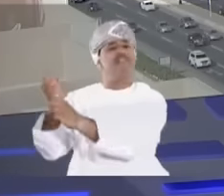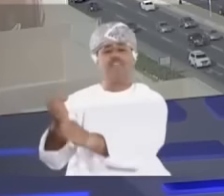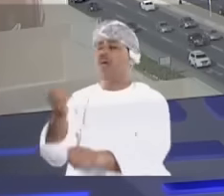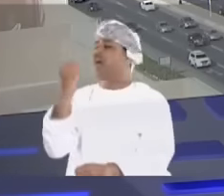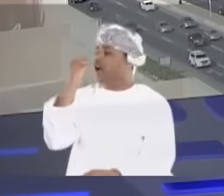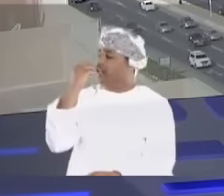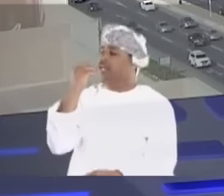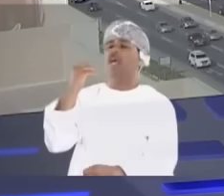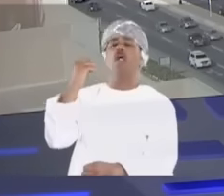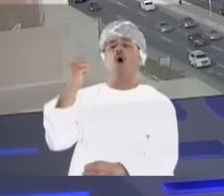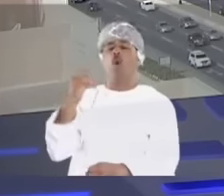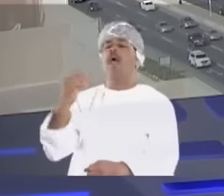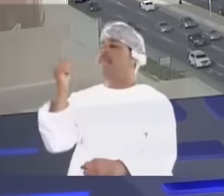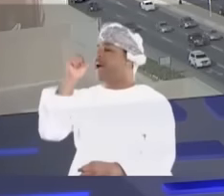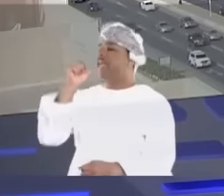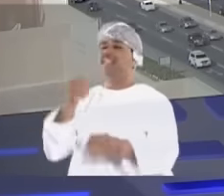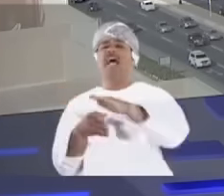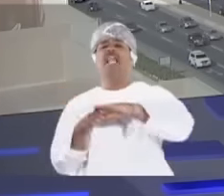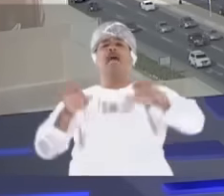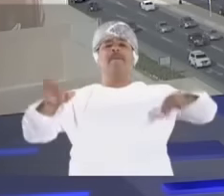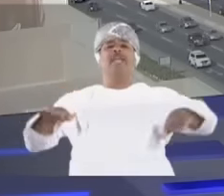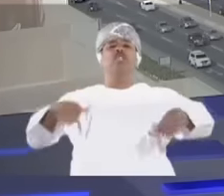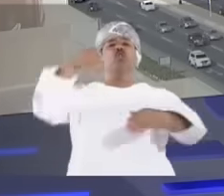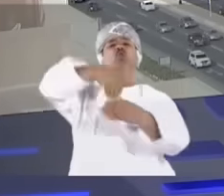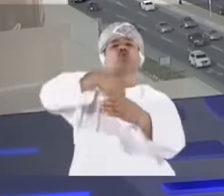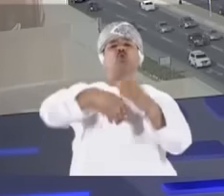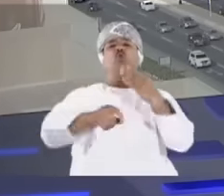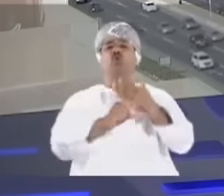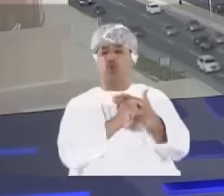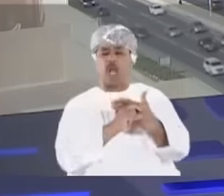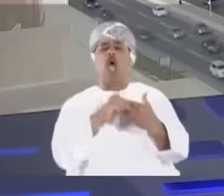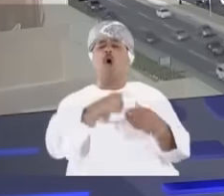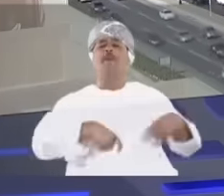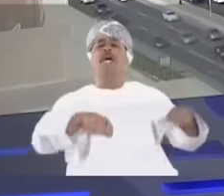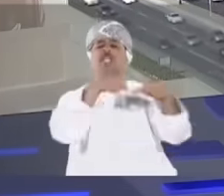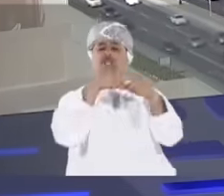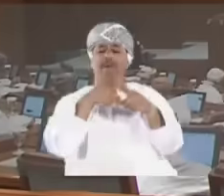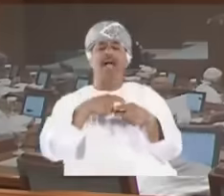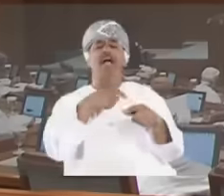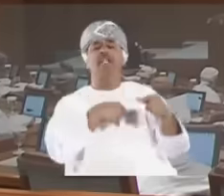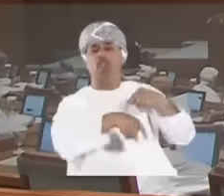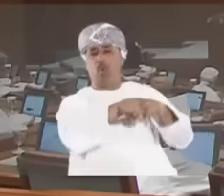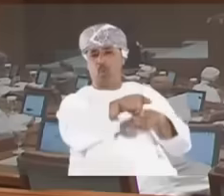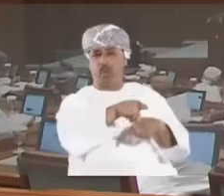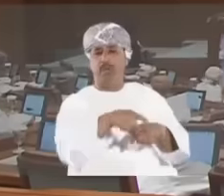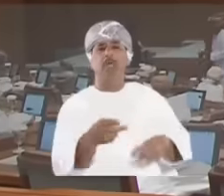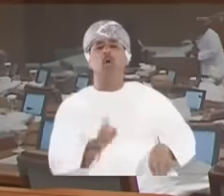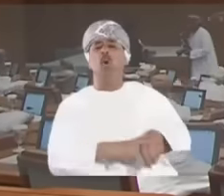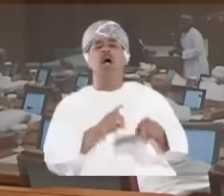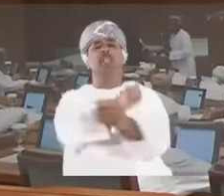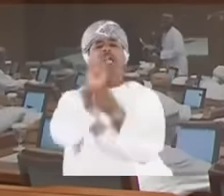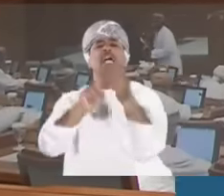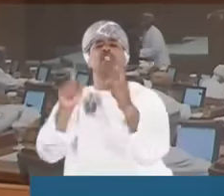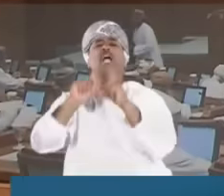والمائي بمجلس الشورى، وذلك خلال اجتماع اللجنة السنوي في دورته 7. وناقشت اللجنة مع مجموعة